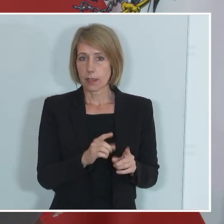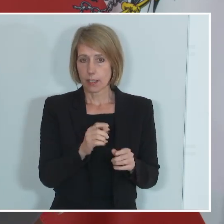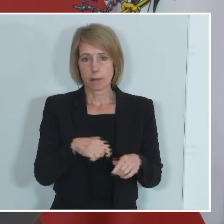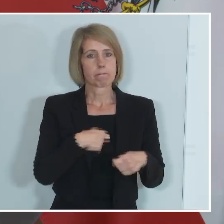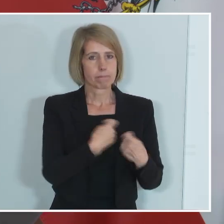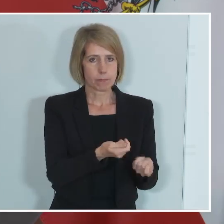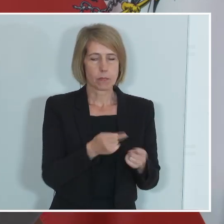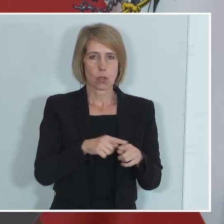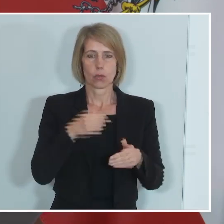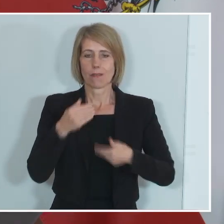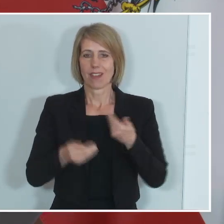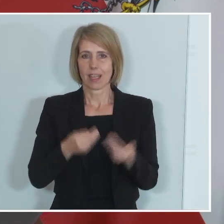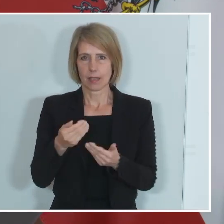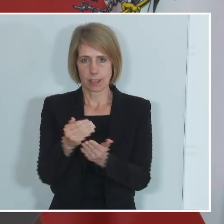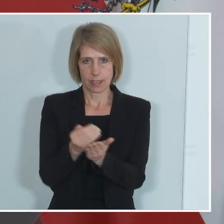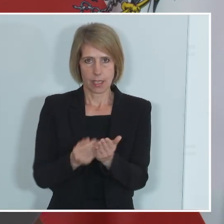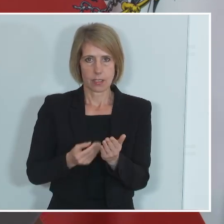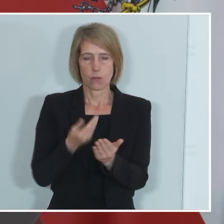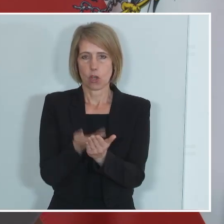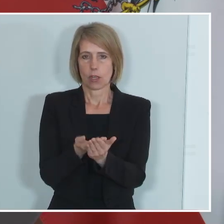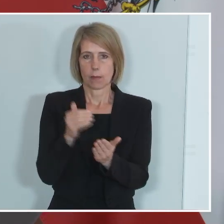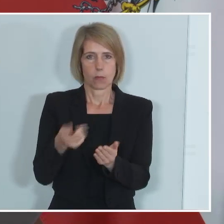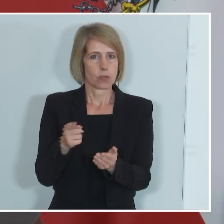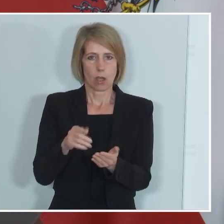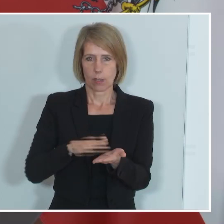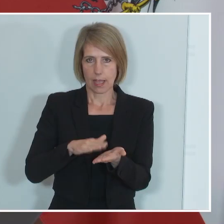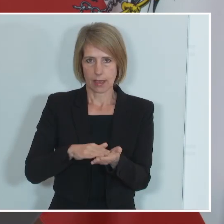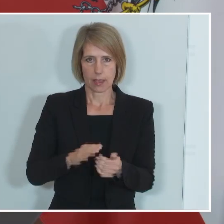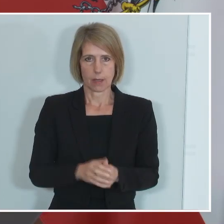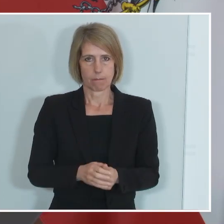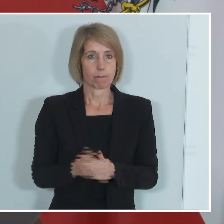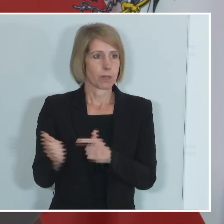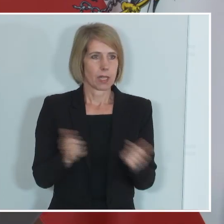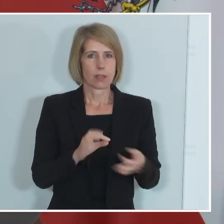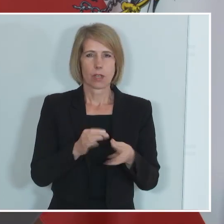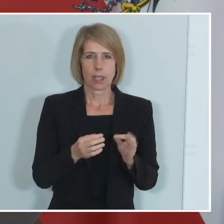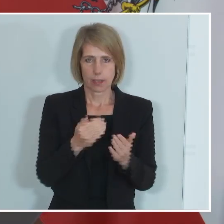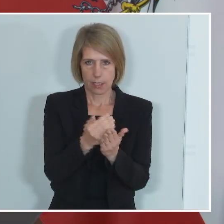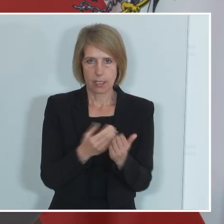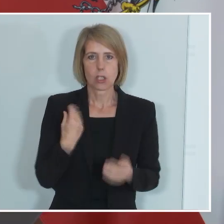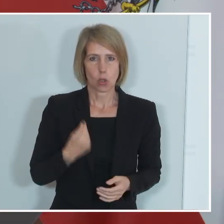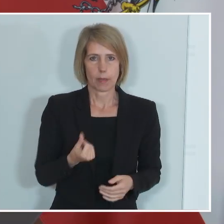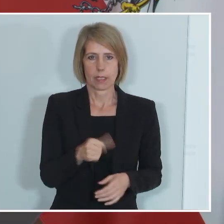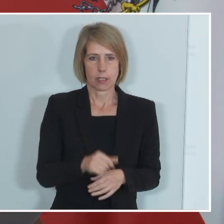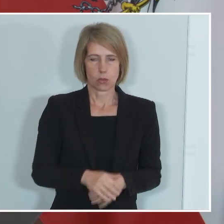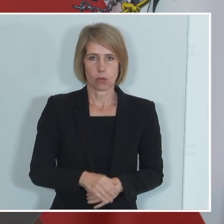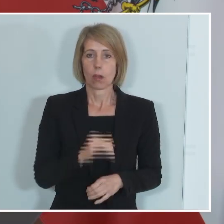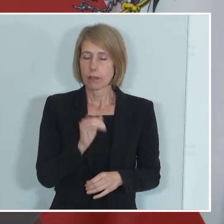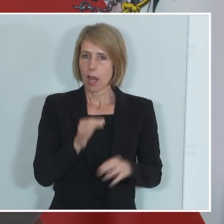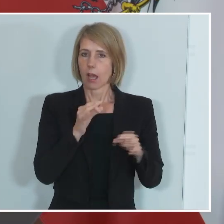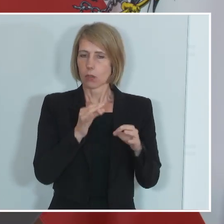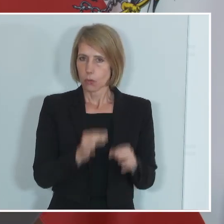Verhandlung stehenden Gesetzesvorschläge. Und da komme ich noch einmal zum Lieferkettengesetz. Es ist gut und richtig, dass hier